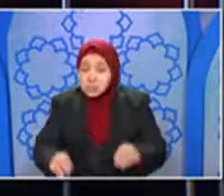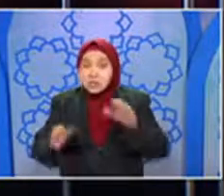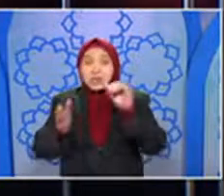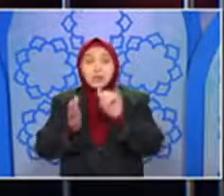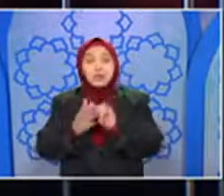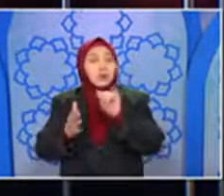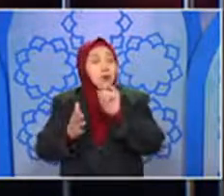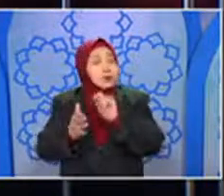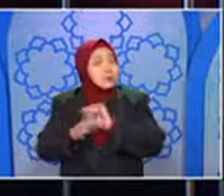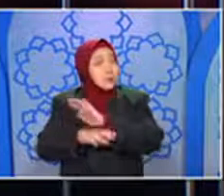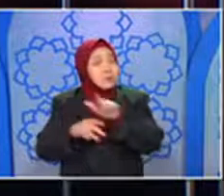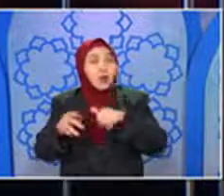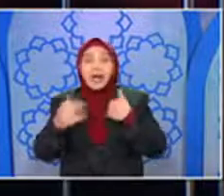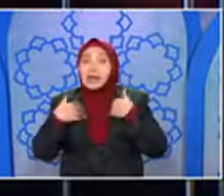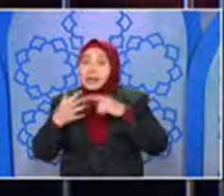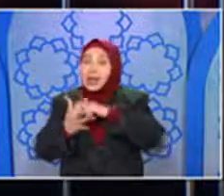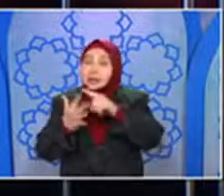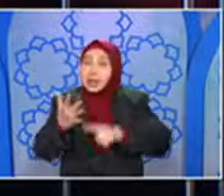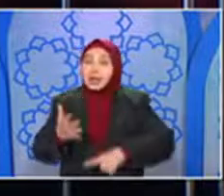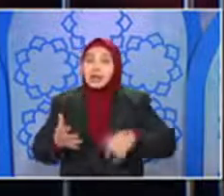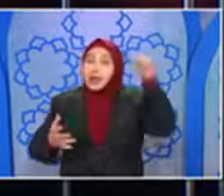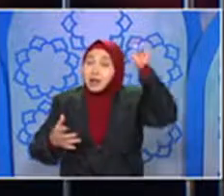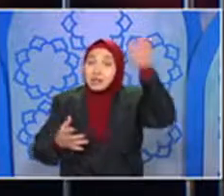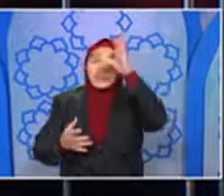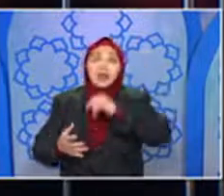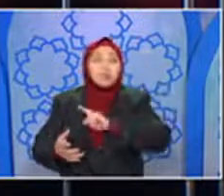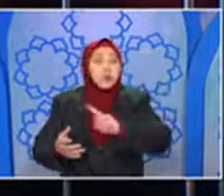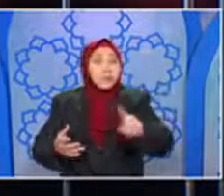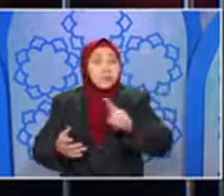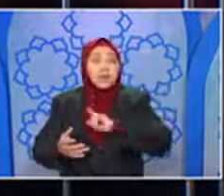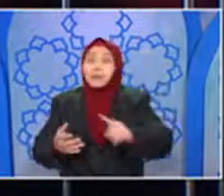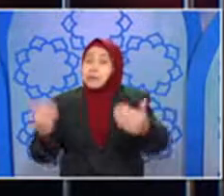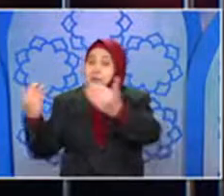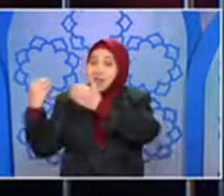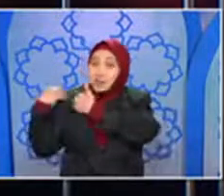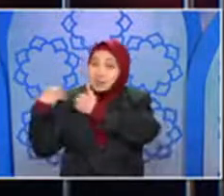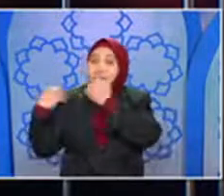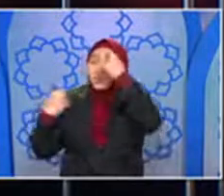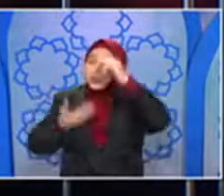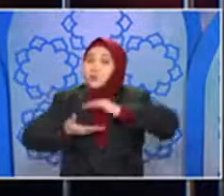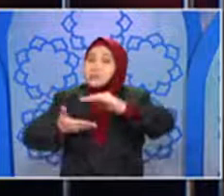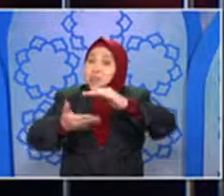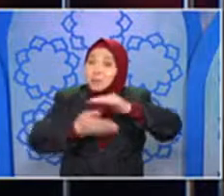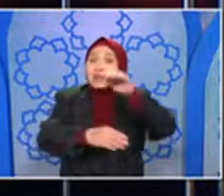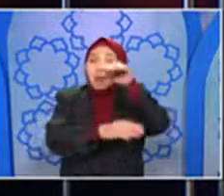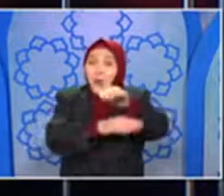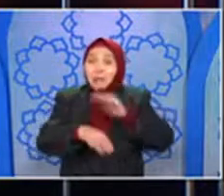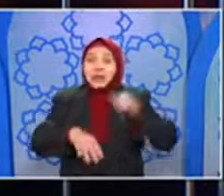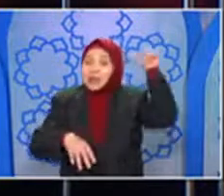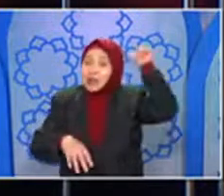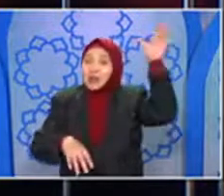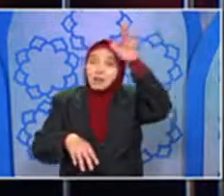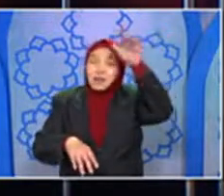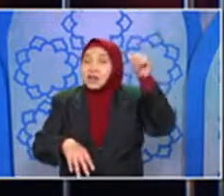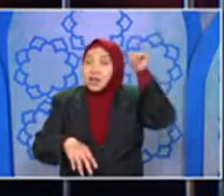wa minkum mukmin. Ada di antara manusia ini kafir, ada mukmin. Yang mukmin bertanggungjawab untuk menyampaikan dakwah kepada yang kafir. Yang kafir